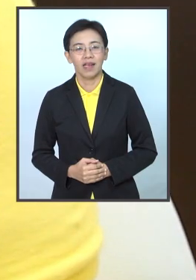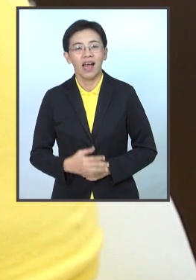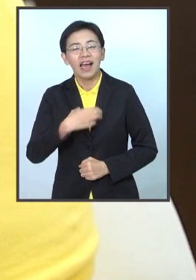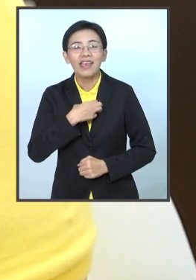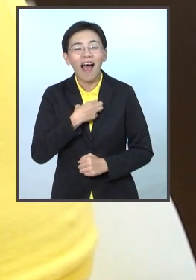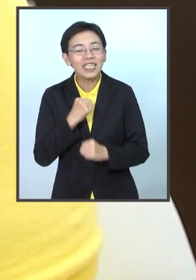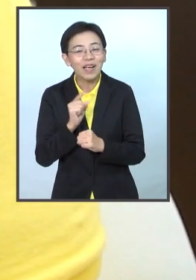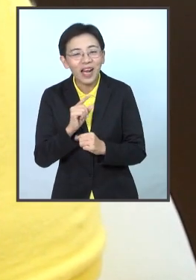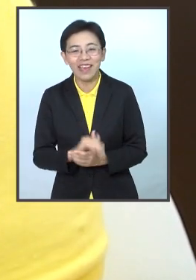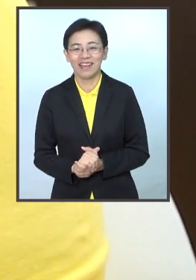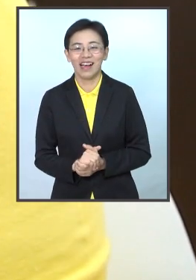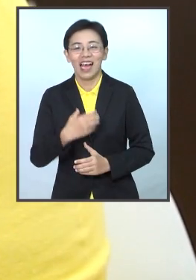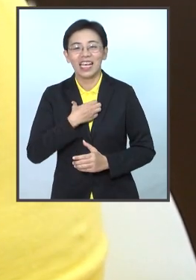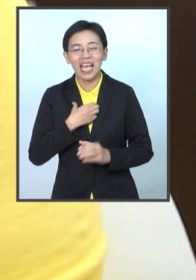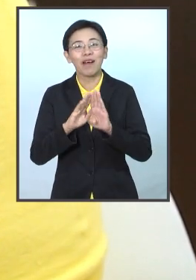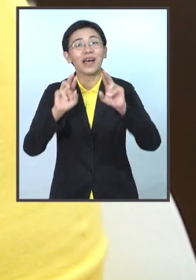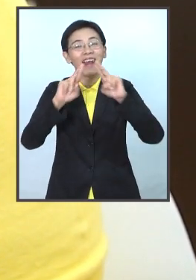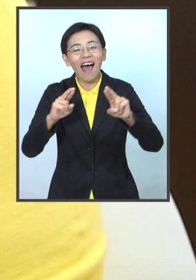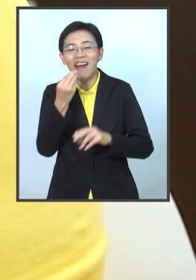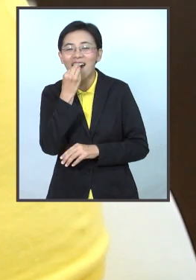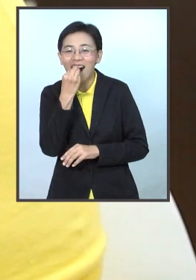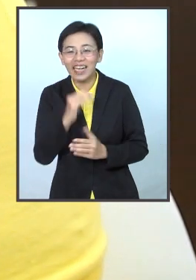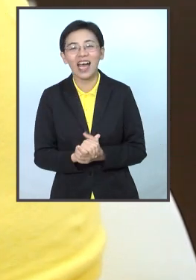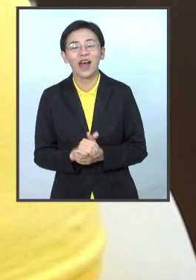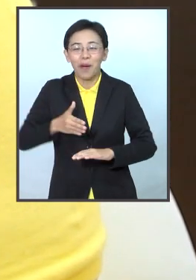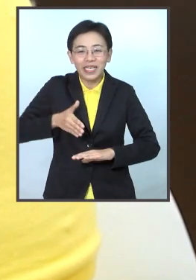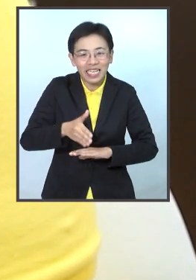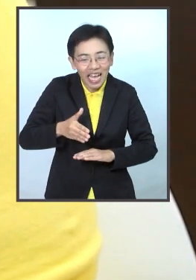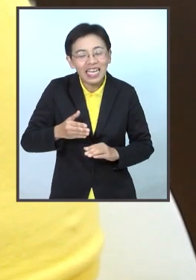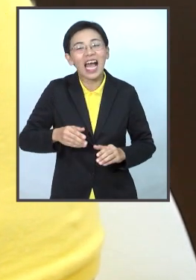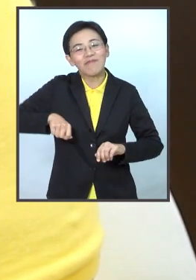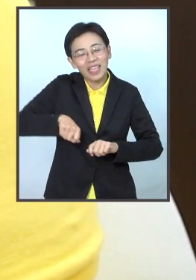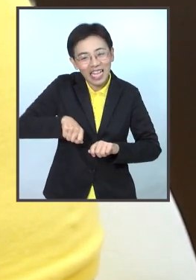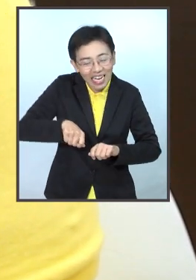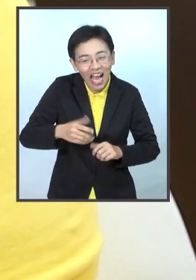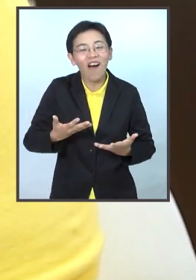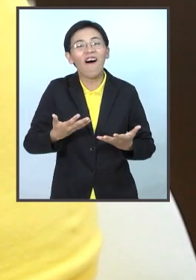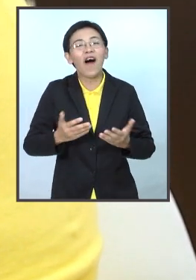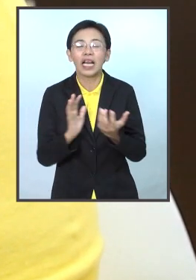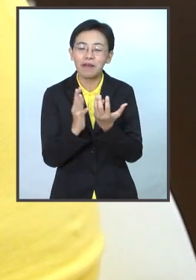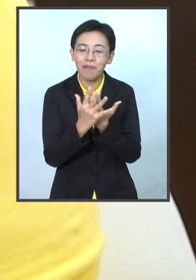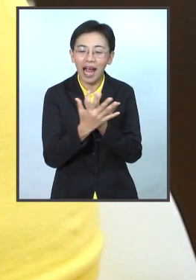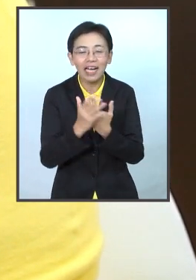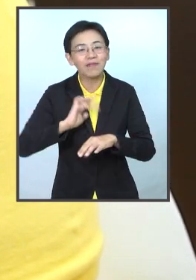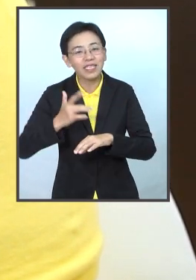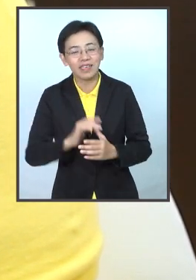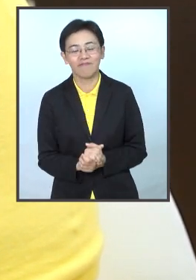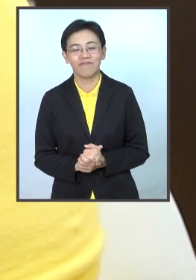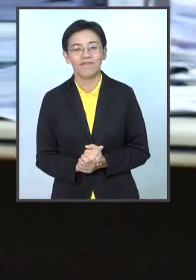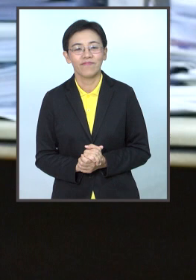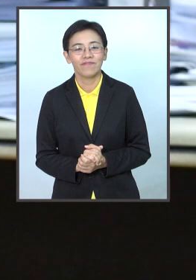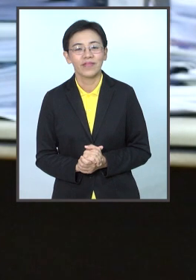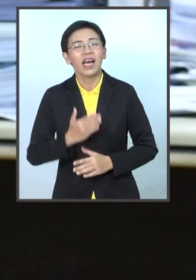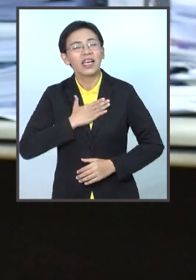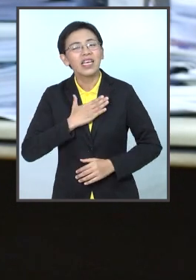อยากมีกิจการเป็นของตัวเองก็คืออยากเปิดร้านอาหารเป็นร้านสเต็กและผักพวกแบบไฮโดรโปนิกอะค่ะเพราะว่า